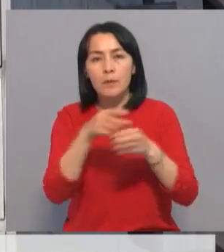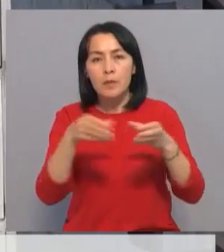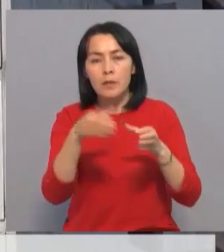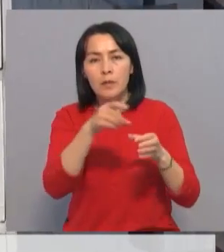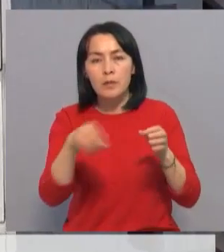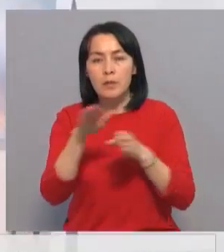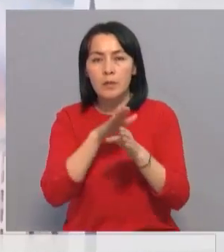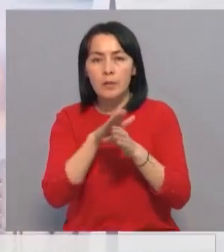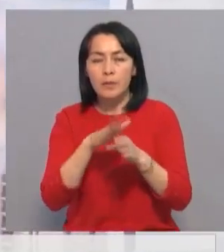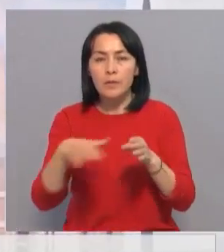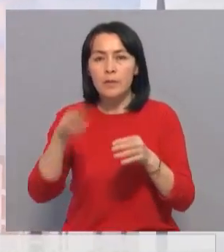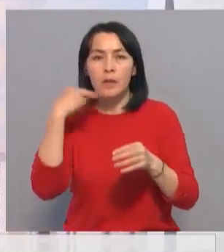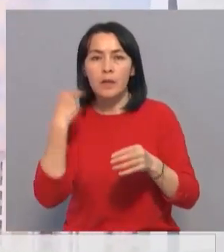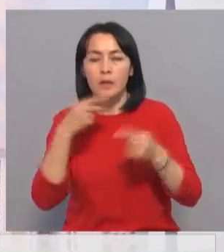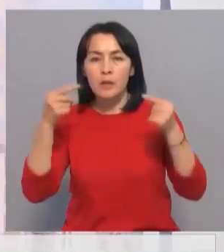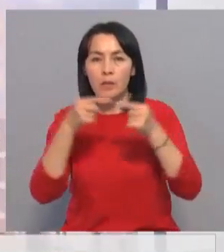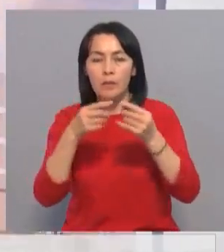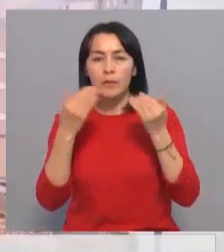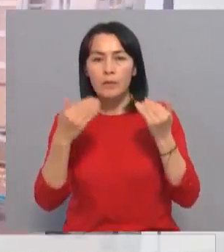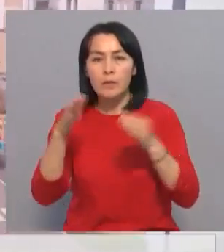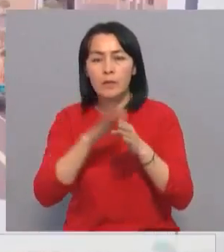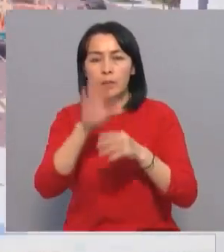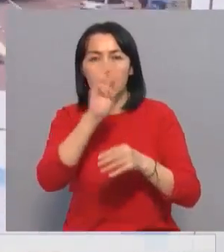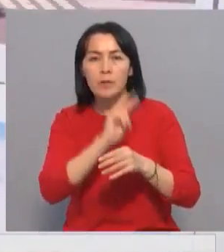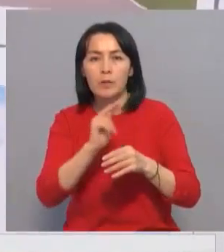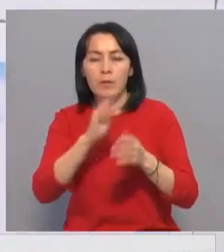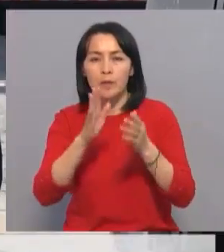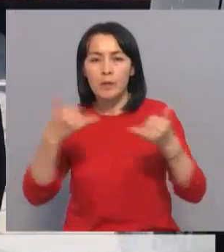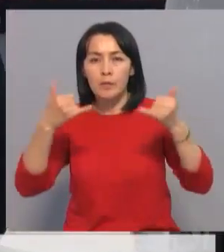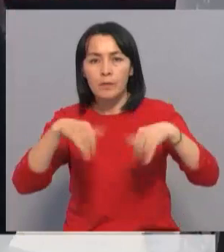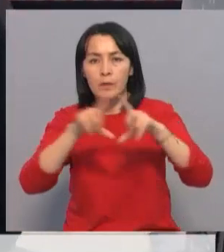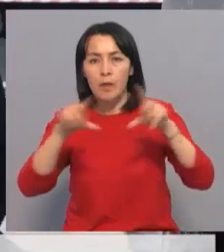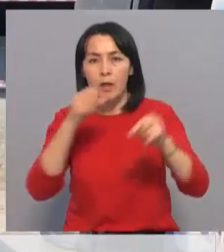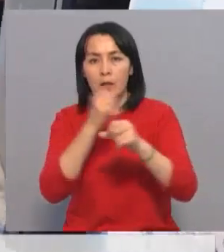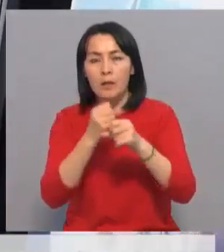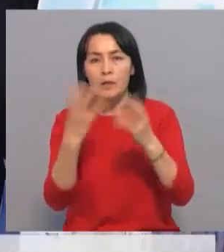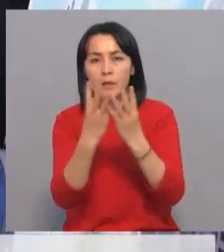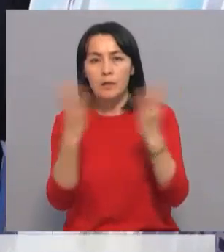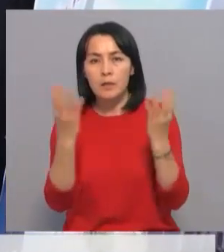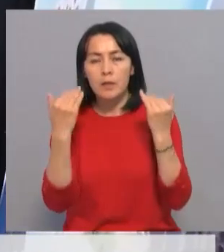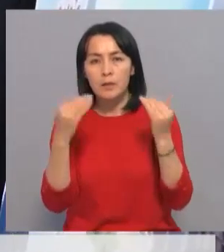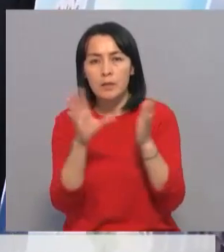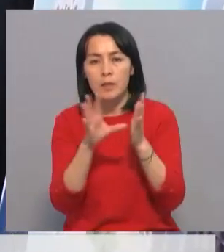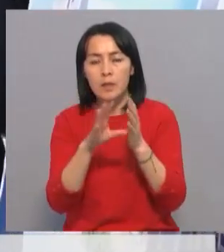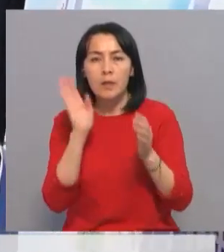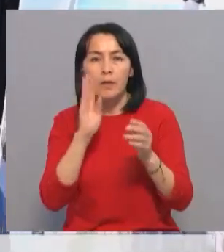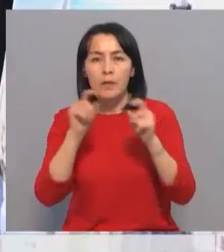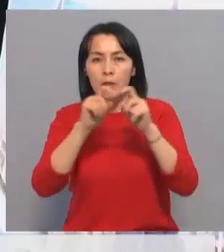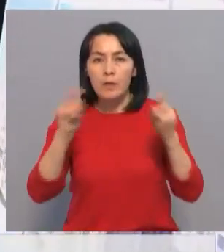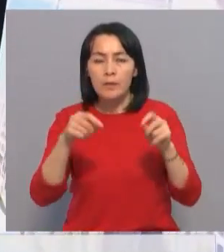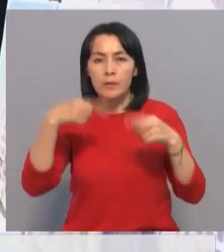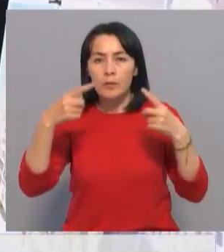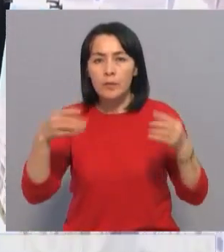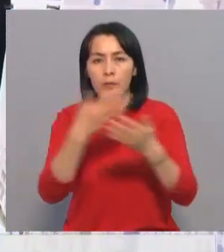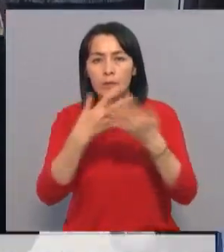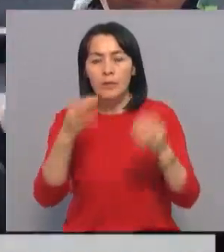подрядчику выполнить все работы качественно. Сейчас ведутся работы по заливке бетона, кладке стен, проведению электро-, водопроводных и